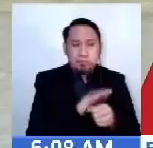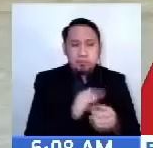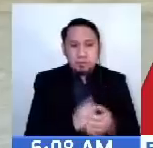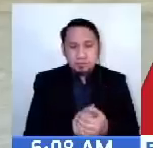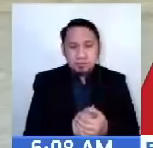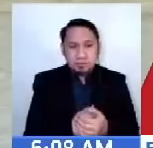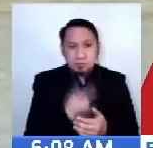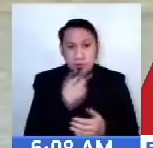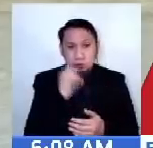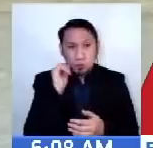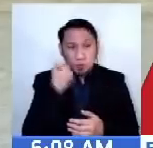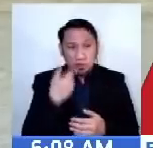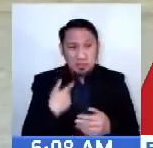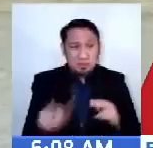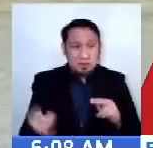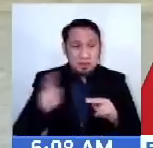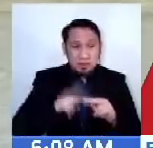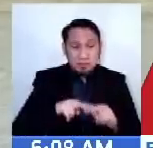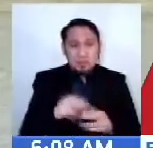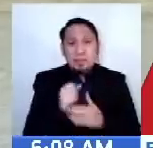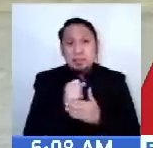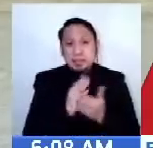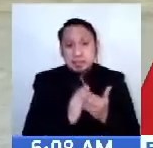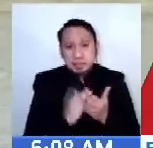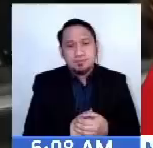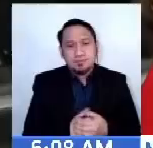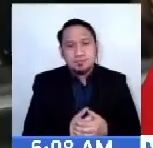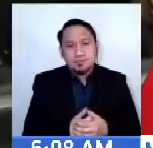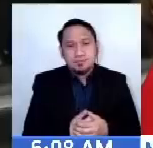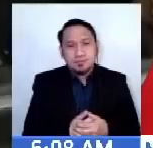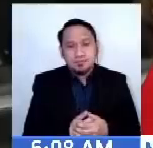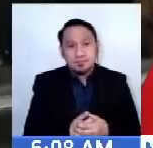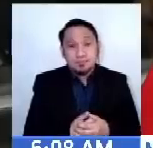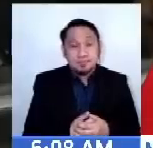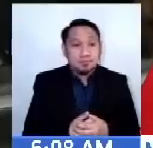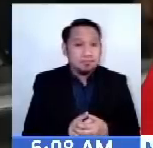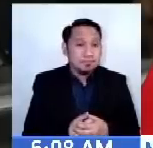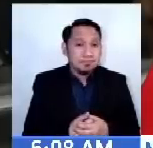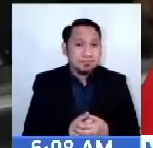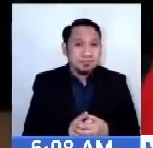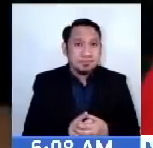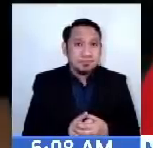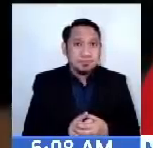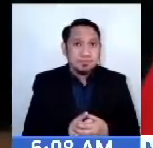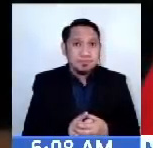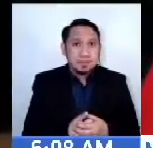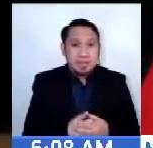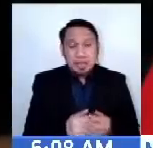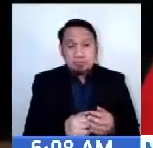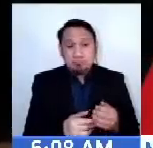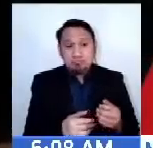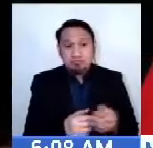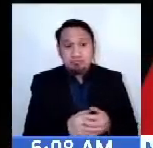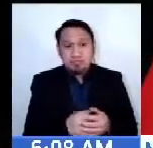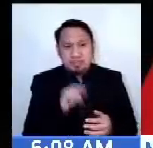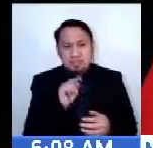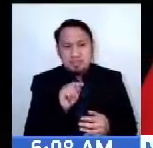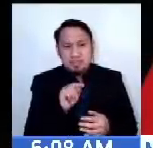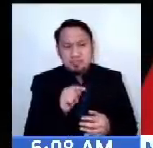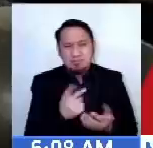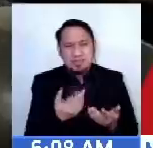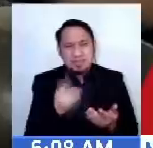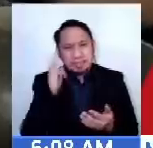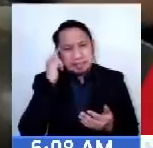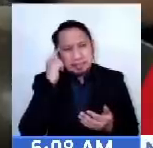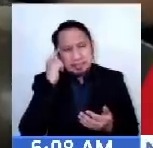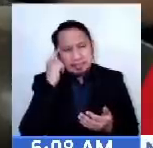bagong diskarte para sa paggamit ng gasolina. Imbis na gamitin ang sasakyan, nagbabalak mag-bus na lang si